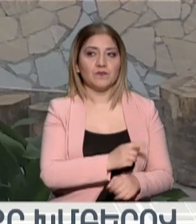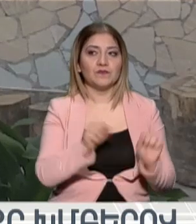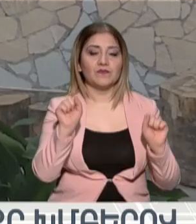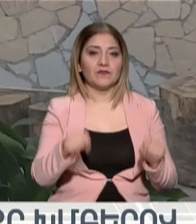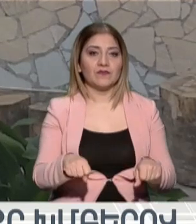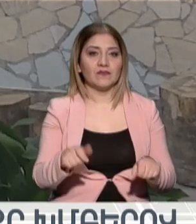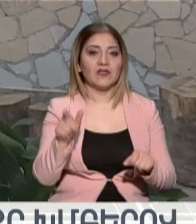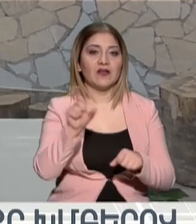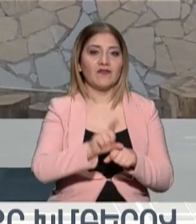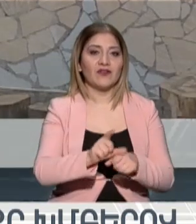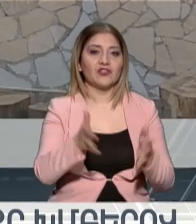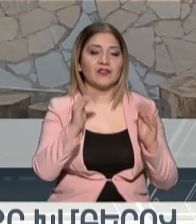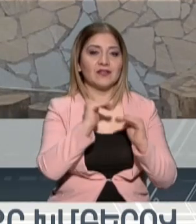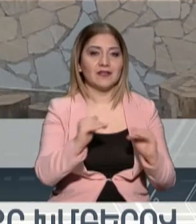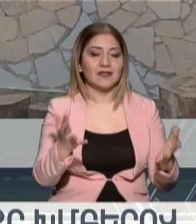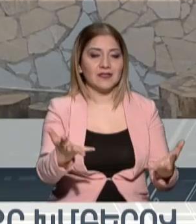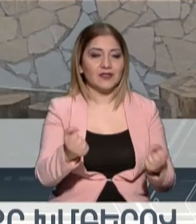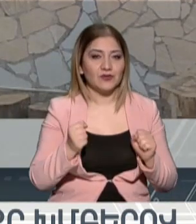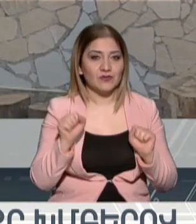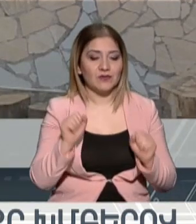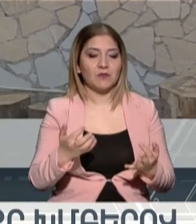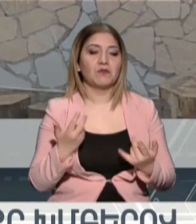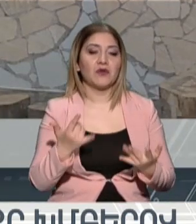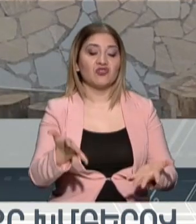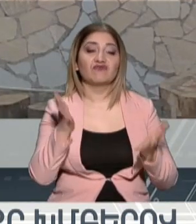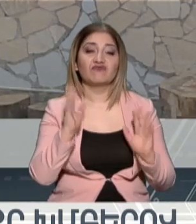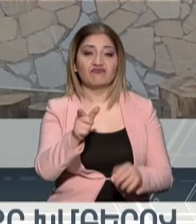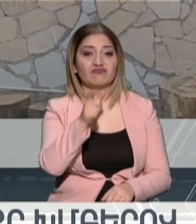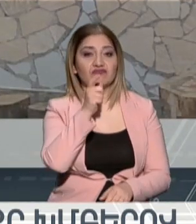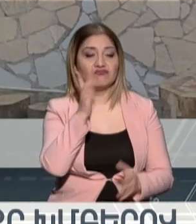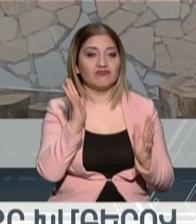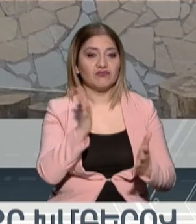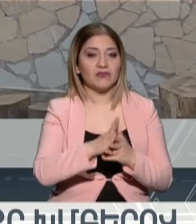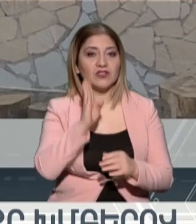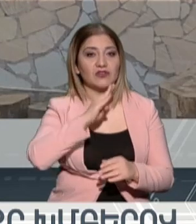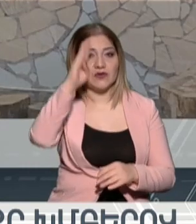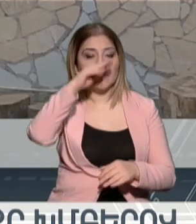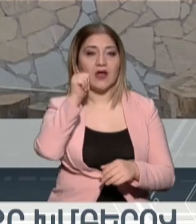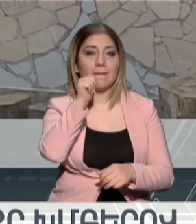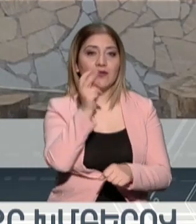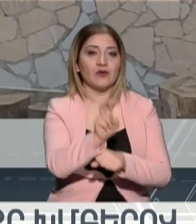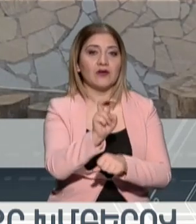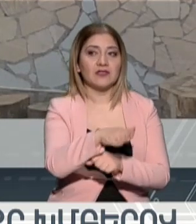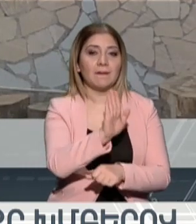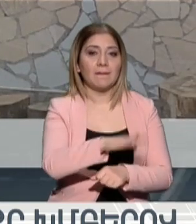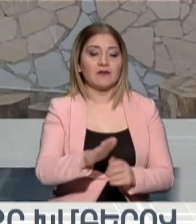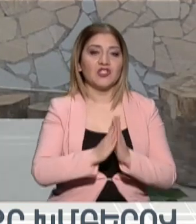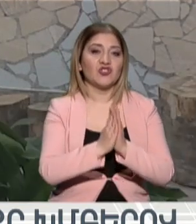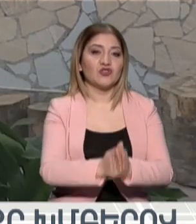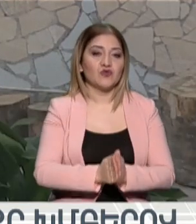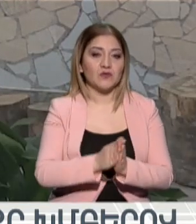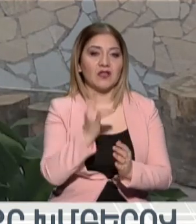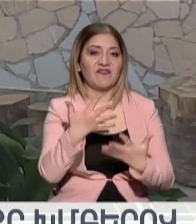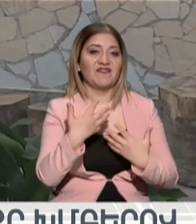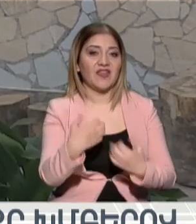ավելի քանակով երեխաներ ընդունել, պահանջարկը շատ է, ծնողները ամեն օր այցելում են մանկապարտեզ և